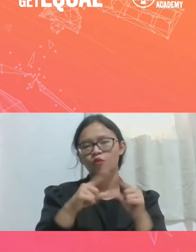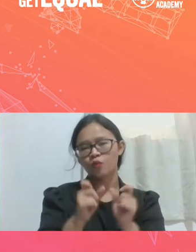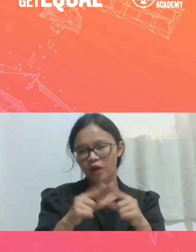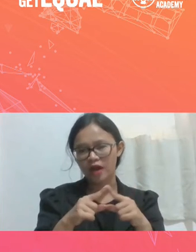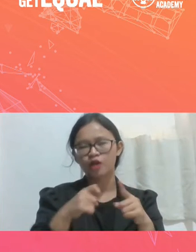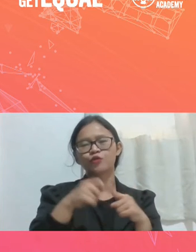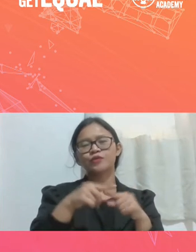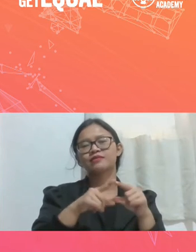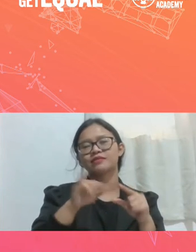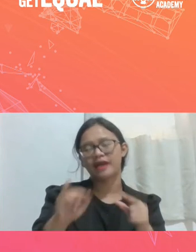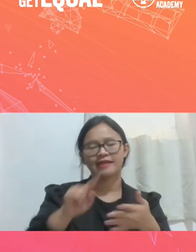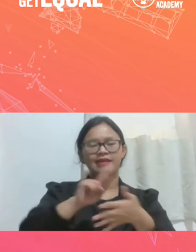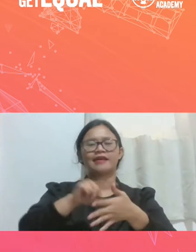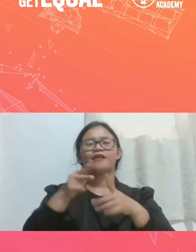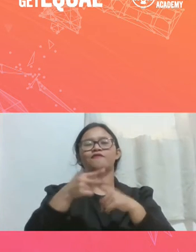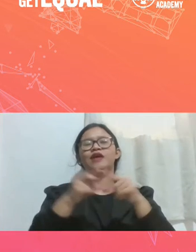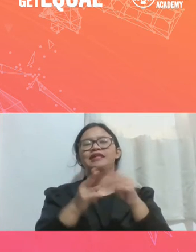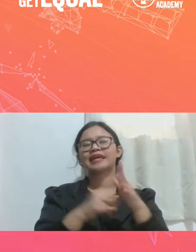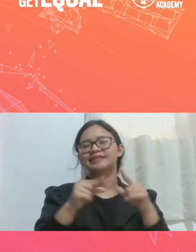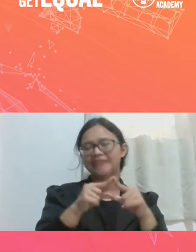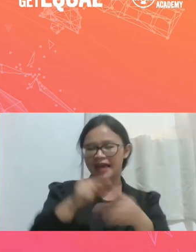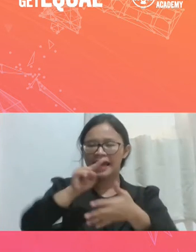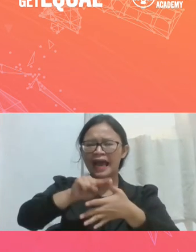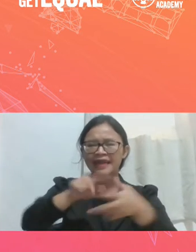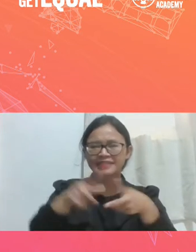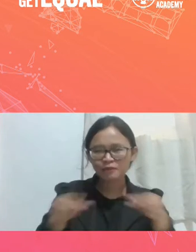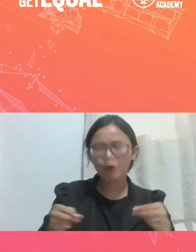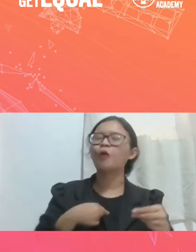dari dekat aja tetangga saya ya dari Depok ya.